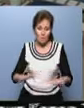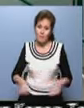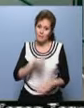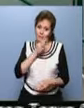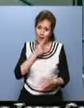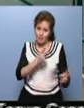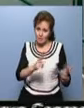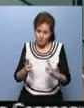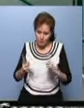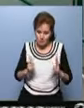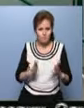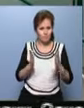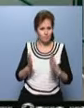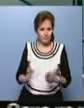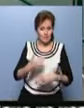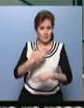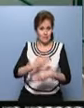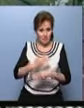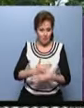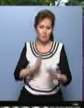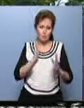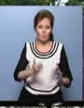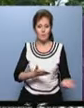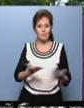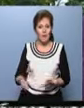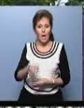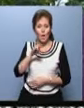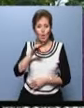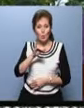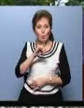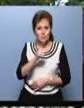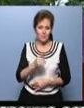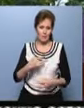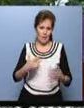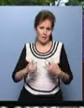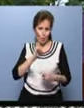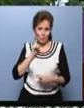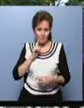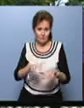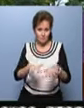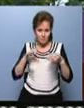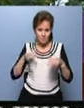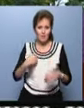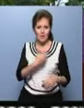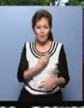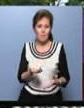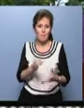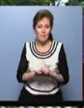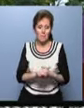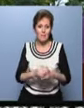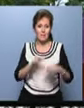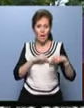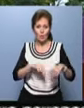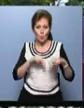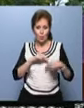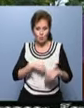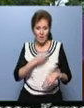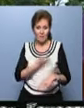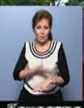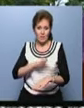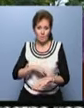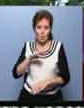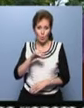сценическое искусство, значит, будет ТЮЗ. У нас уже есть планы посотрудничать с Воткинским ТЮЗом, которым руководит Котов Такир Сергеевич.